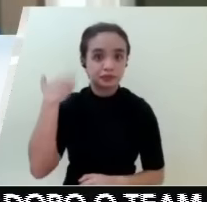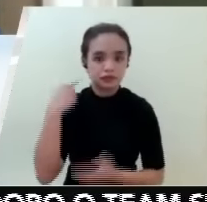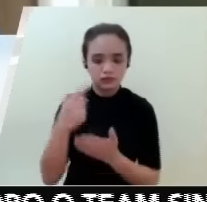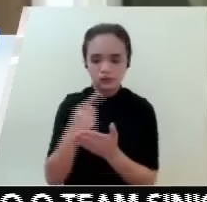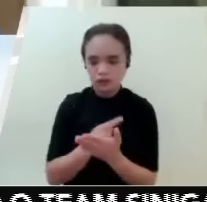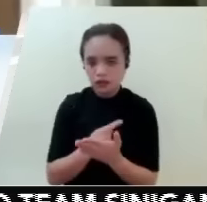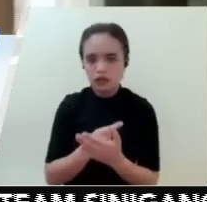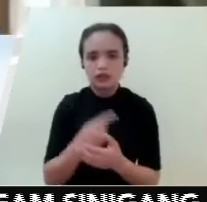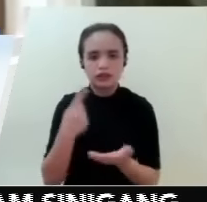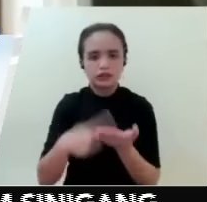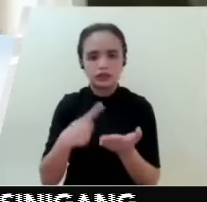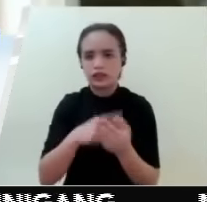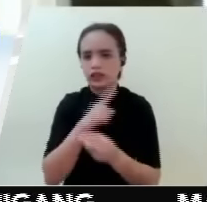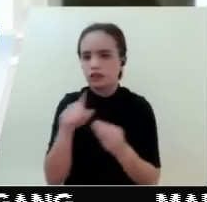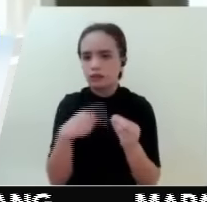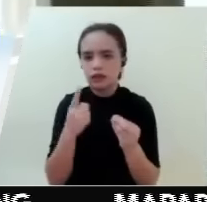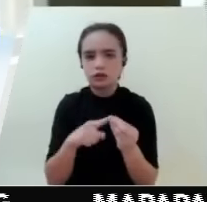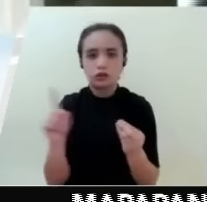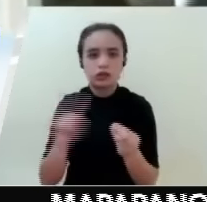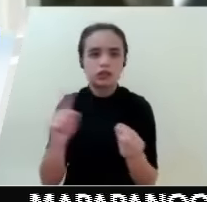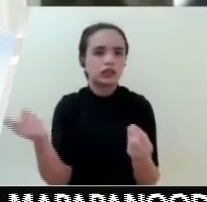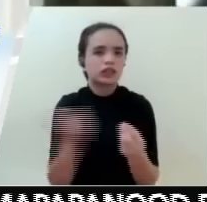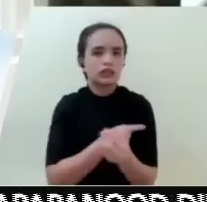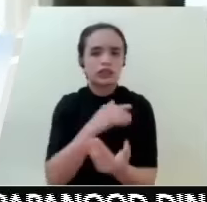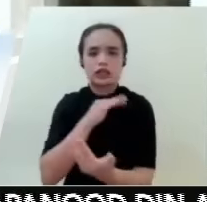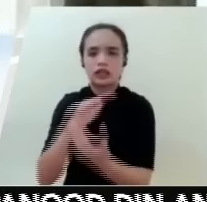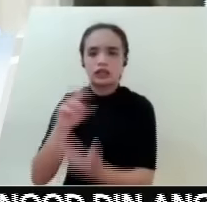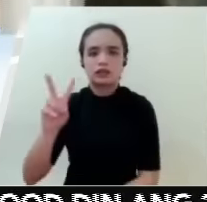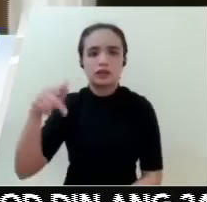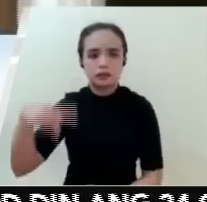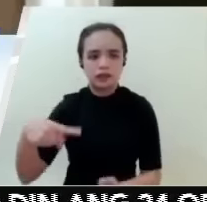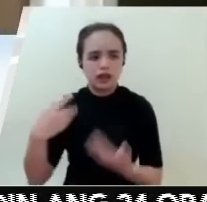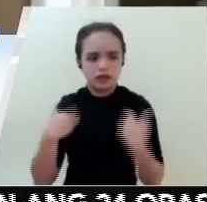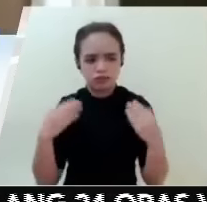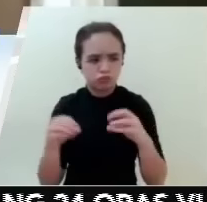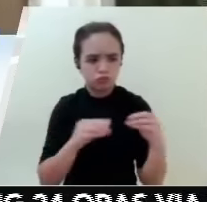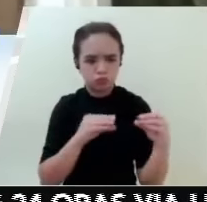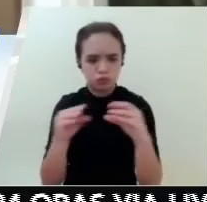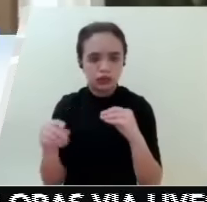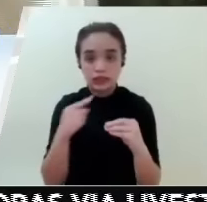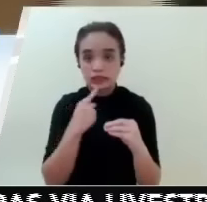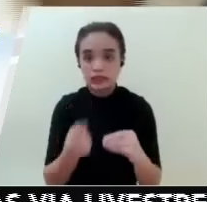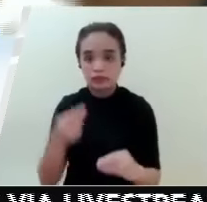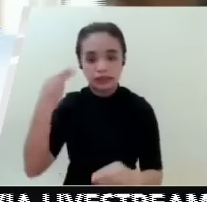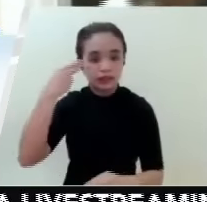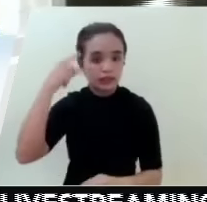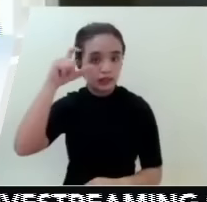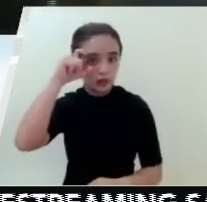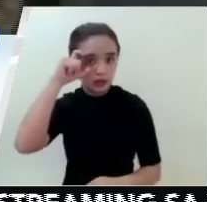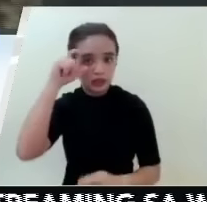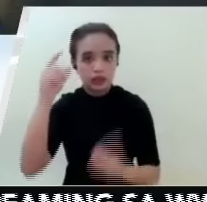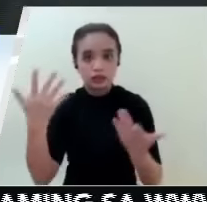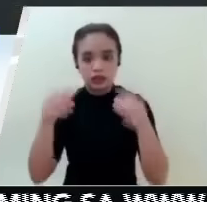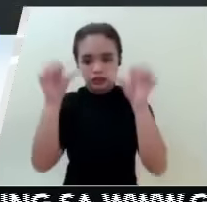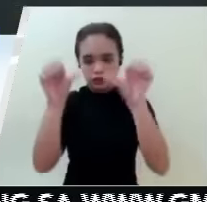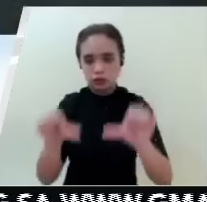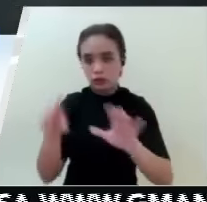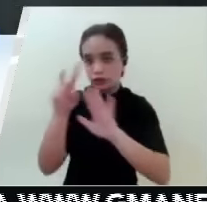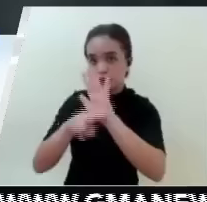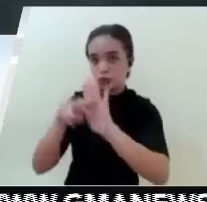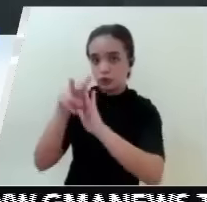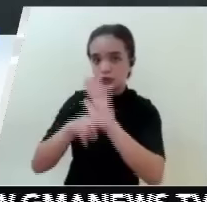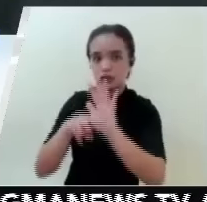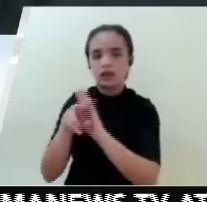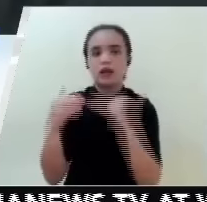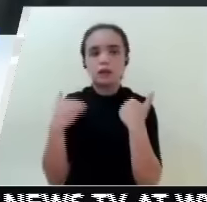umano'y impeachment laban kay VP Sara matapos sabihin ni Roque sa isang video na naka-upload sa social media na may maghahain